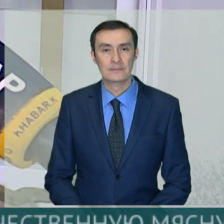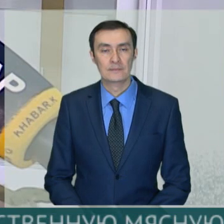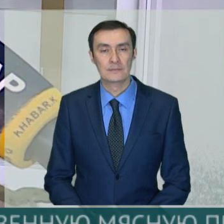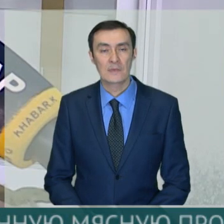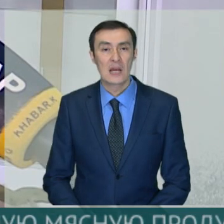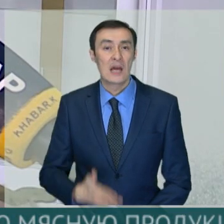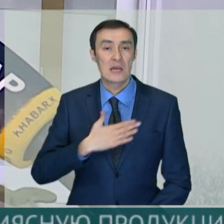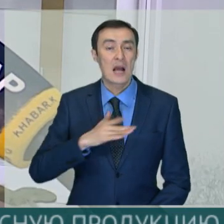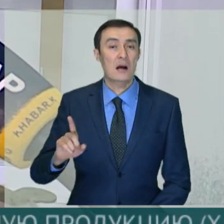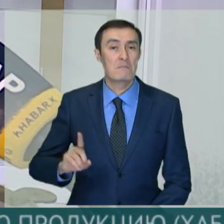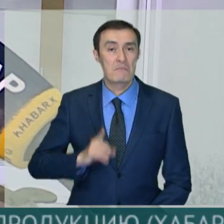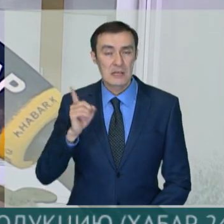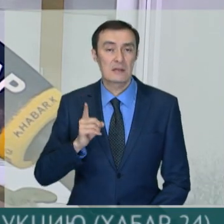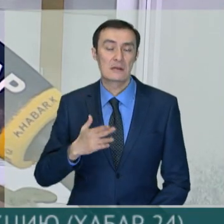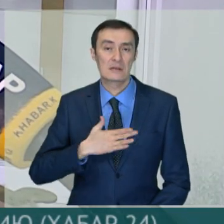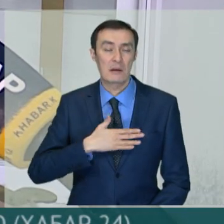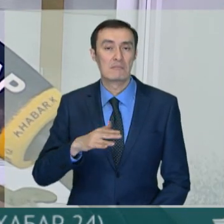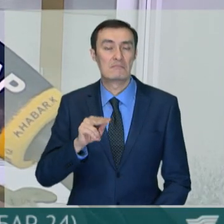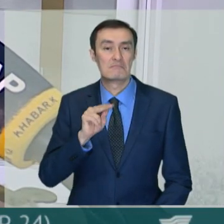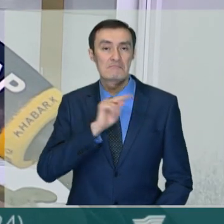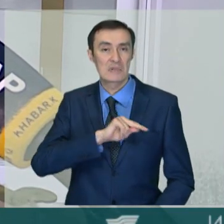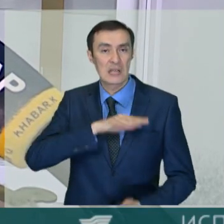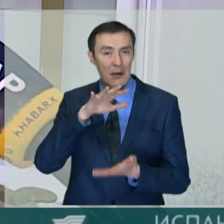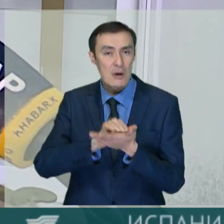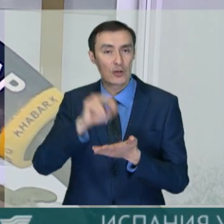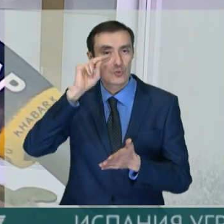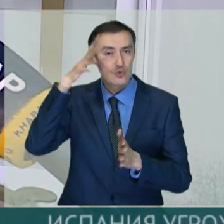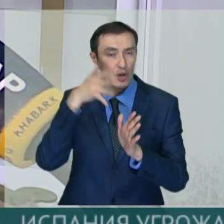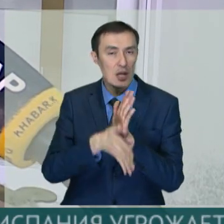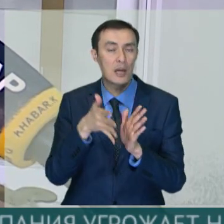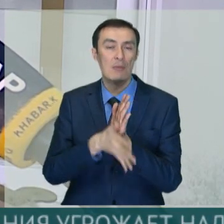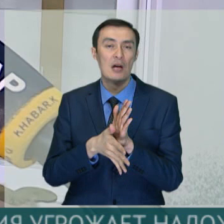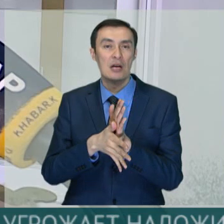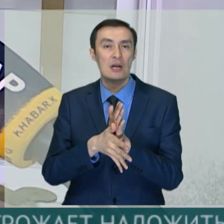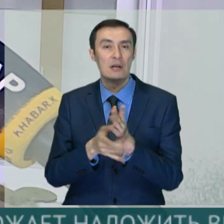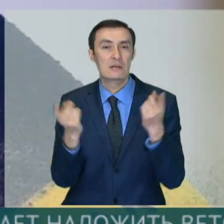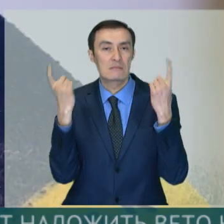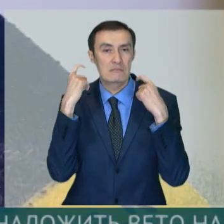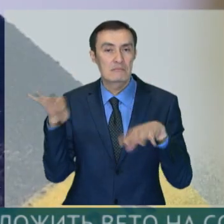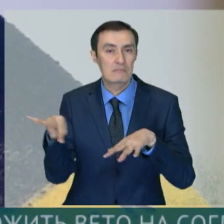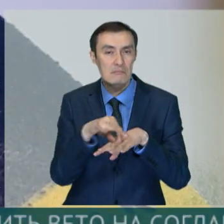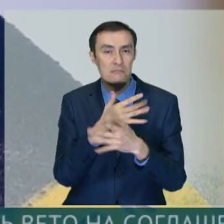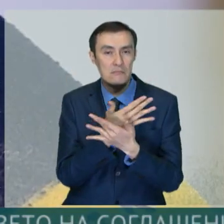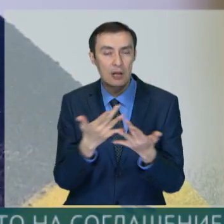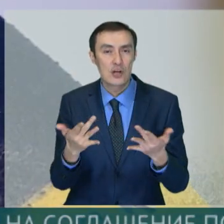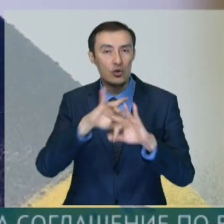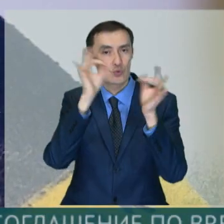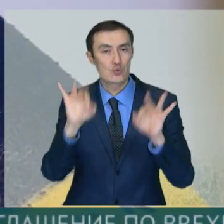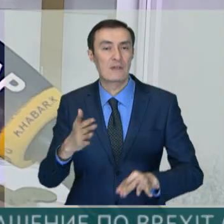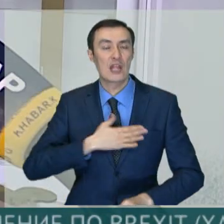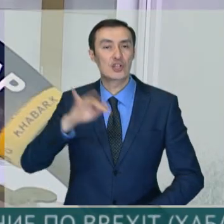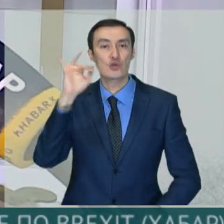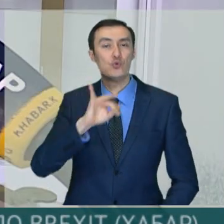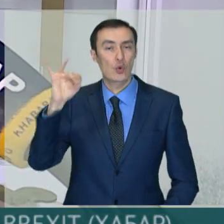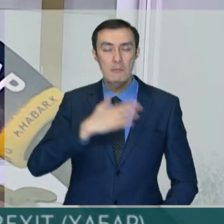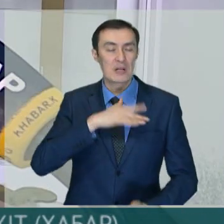Я как мастер, который занимается изучением, исследованием зергерства, вообще декоративного прикладного искусства, это наша история. Историю